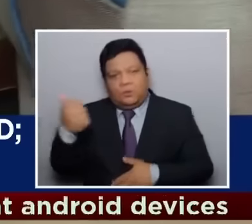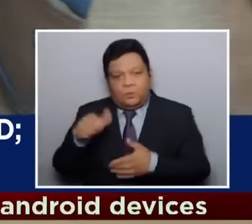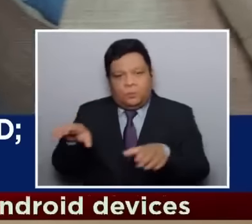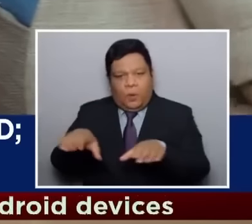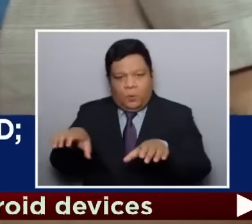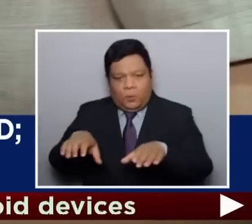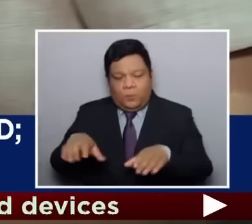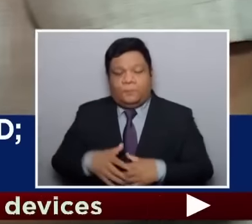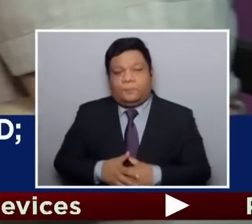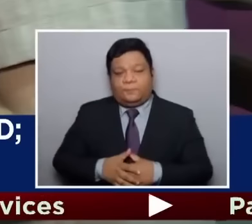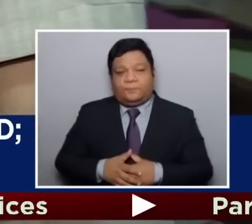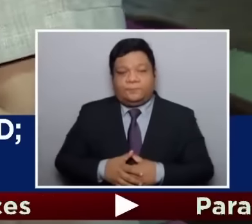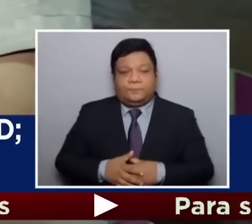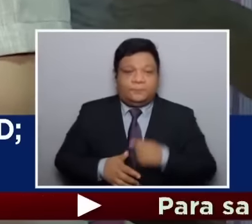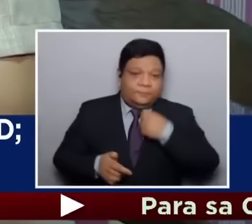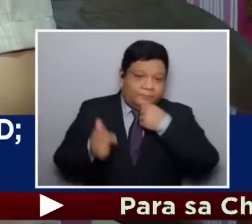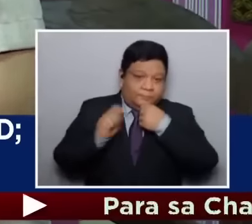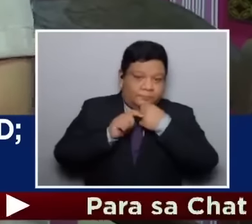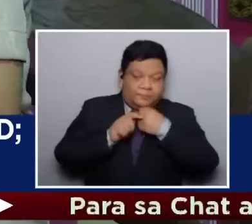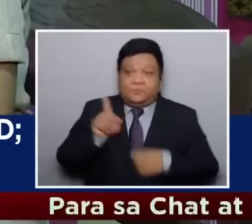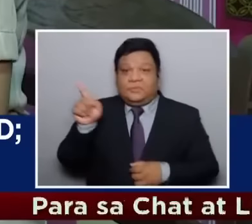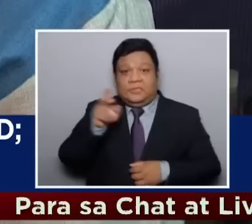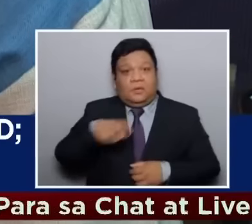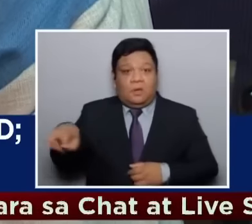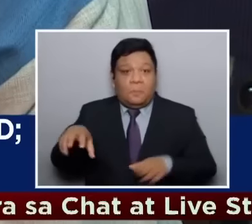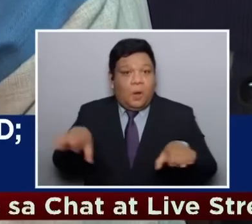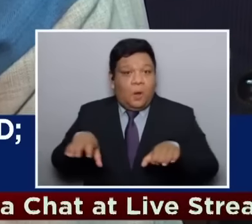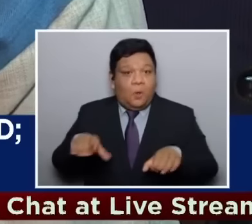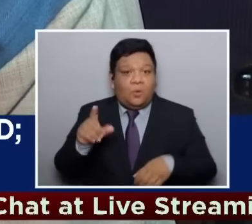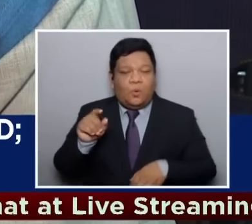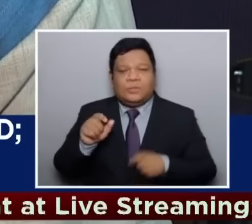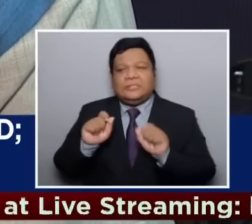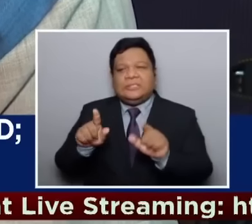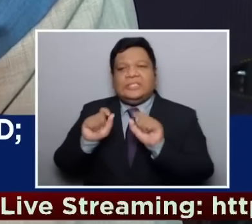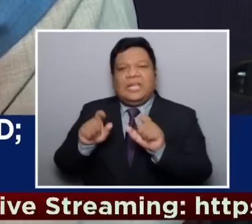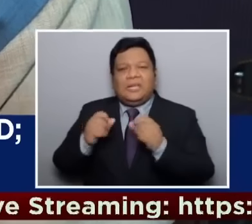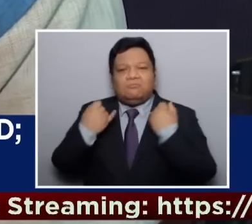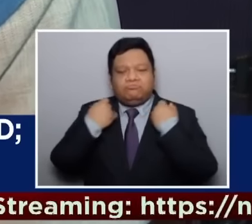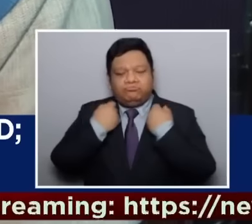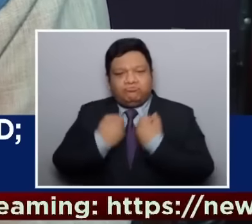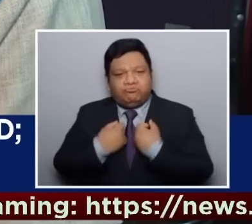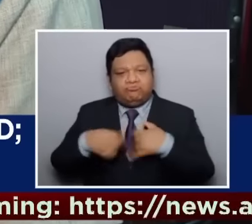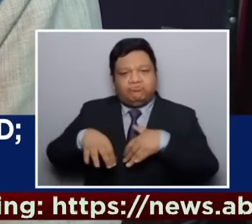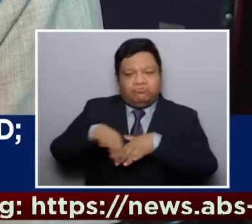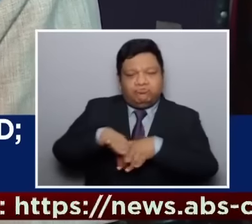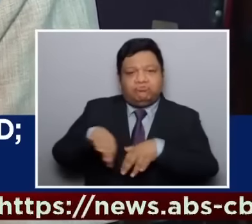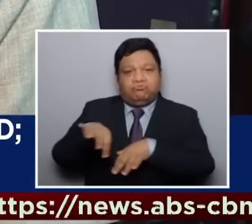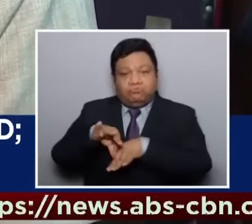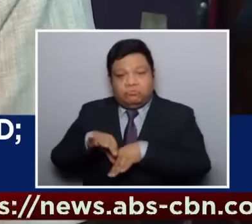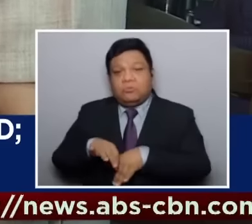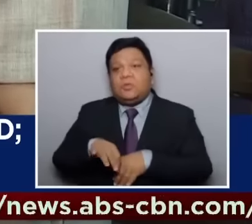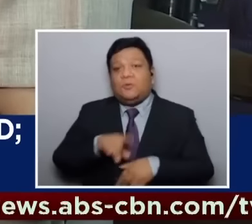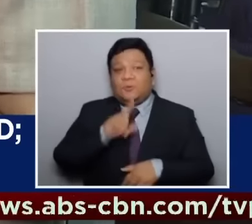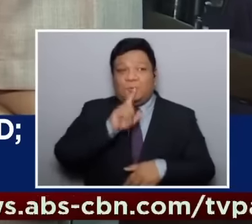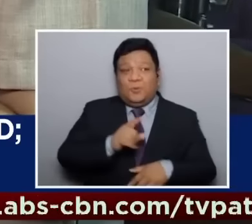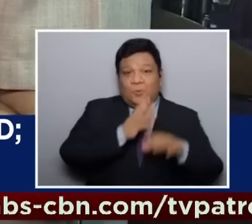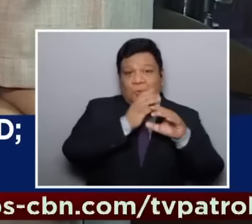Jinky ng alahas na pandagdag sa budget na 8,000 piso na kanyang take-home mula sa buwan ng sahod